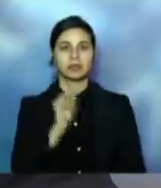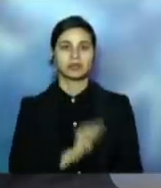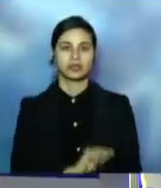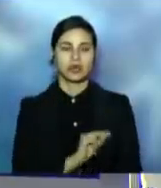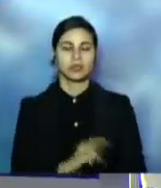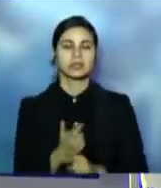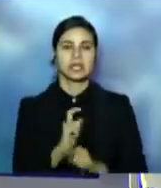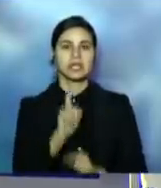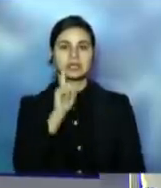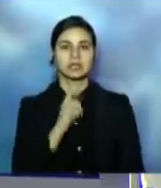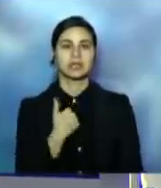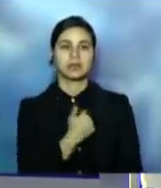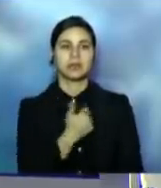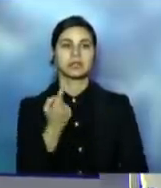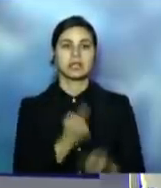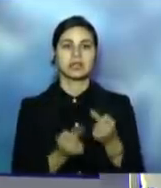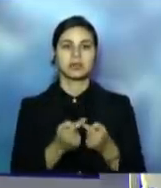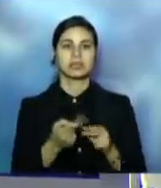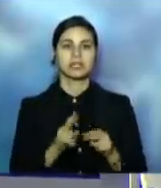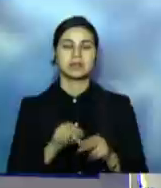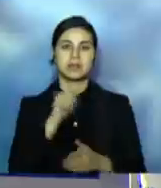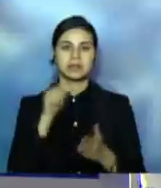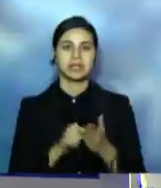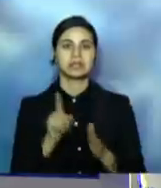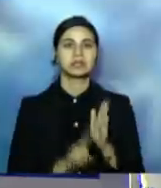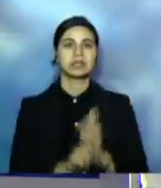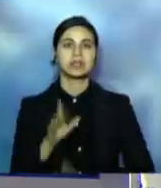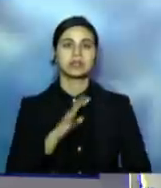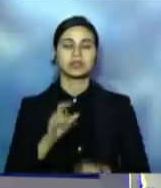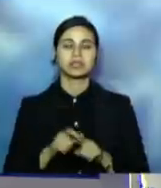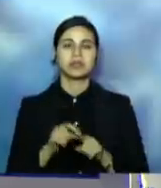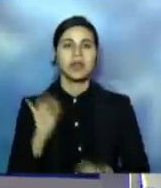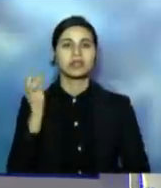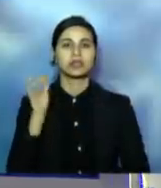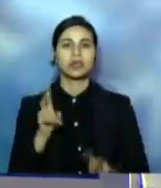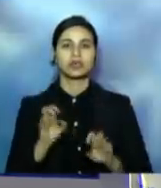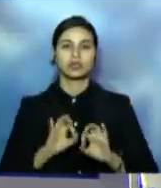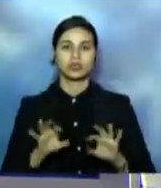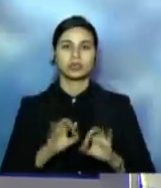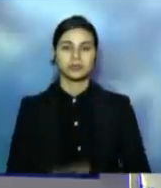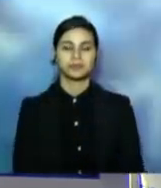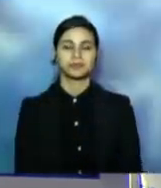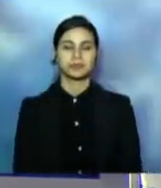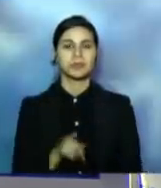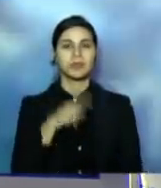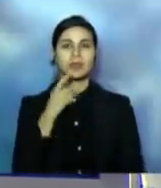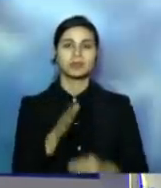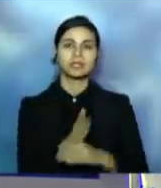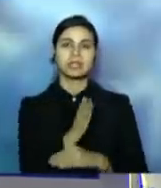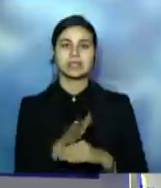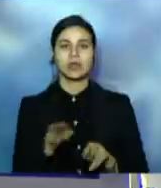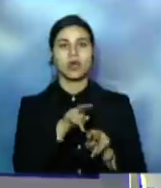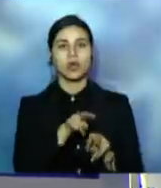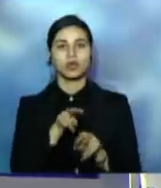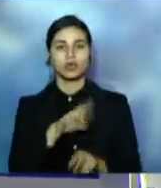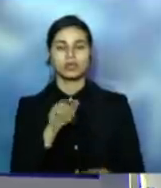ძალიან სასიამოვნოა, მე უნდა დაუბრუნდე იმ საკითხს, რომლითაც თქვენ დაიწყეთ ეს ისტორიული ექსკურსი. თქვენ გამიჯნეთ ერთმანეთისაგან კონტროლი